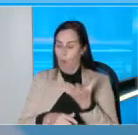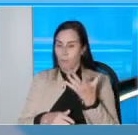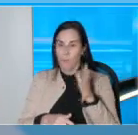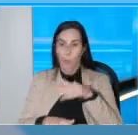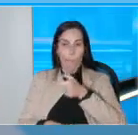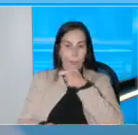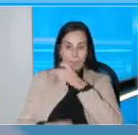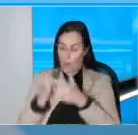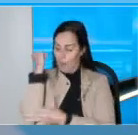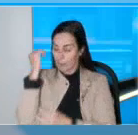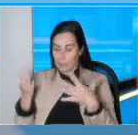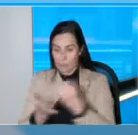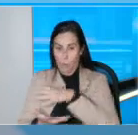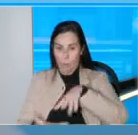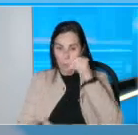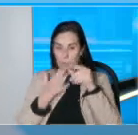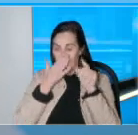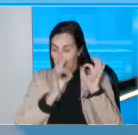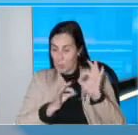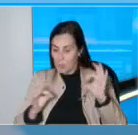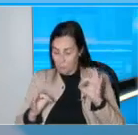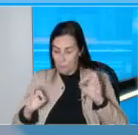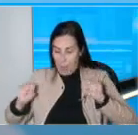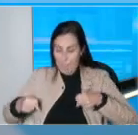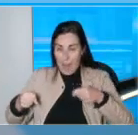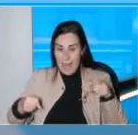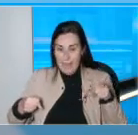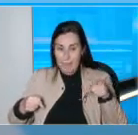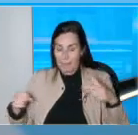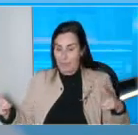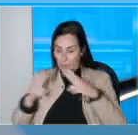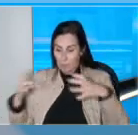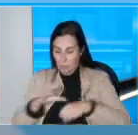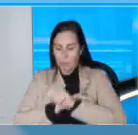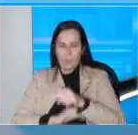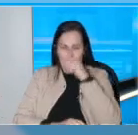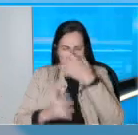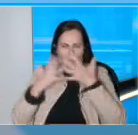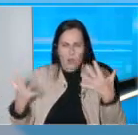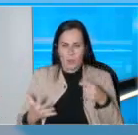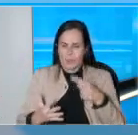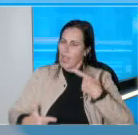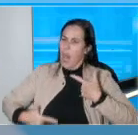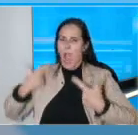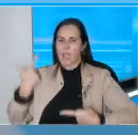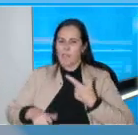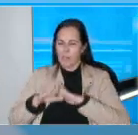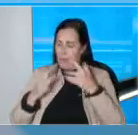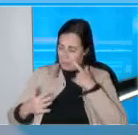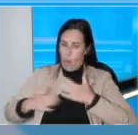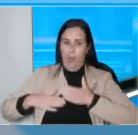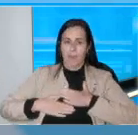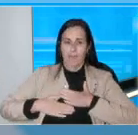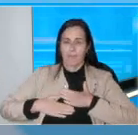או ברזיל או ארגנטינה יזכו במונדיאל, בשביל נאסר אל חילאיפי, בשביל הקטרים, זו גאווה עצומה, זה להשוויץ בכל העולם,